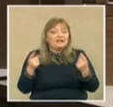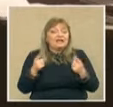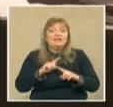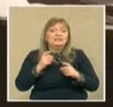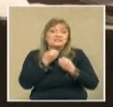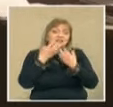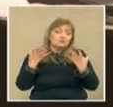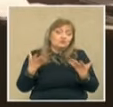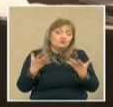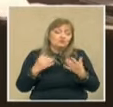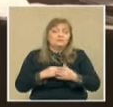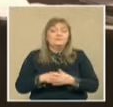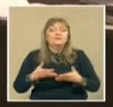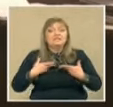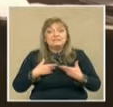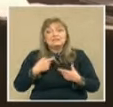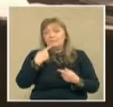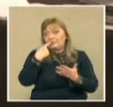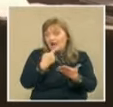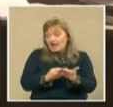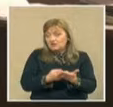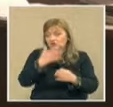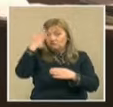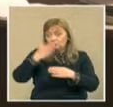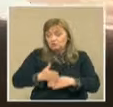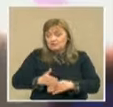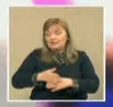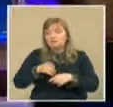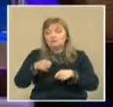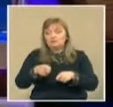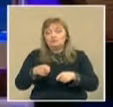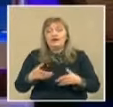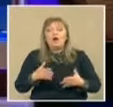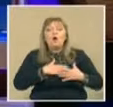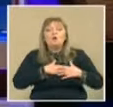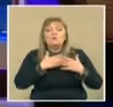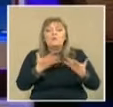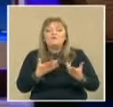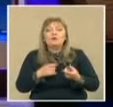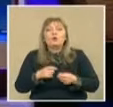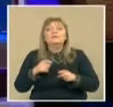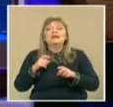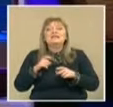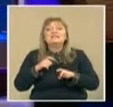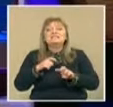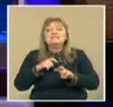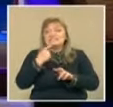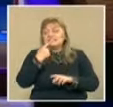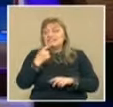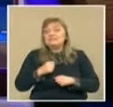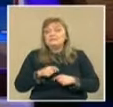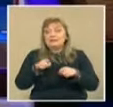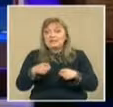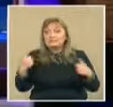често. Искам да кажа, че и в последното, което беше това Любовник от Занзибар, всъщност, там пък се срещнах с